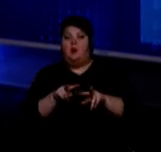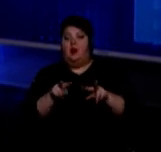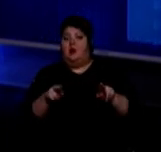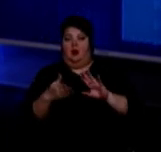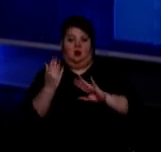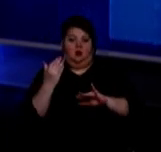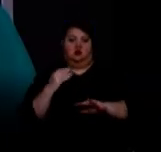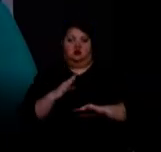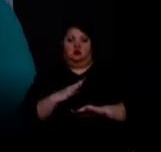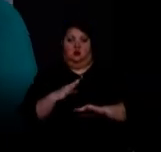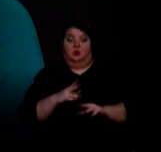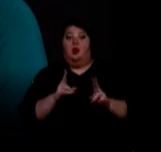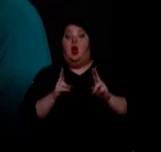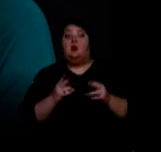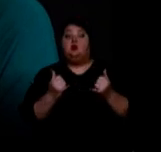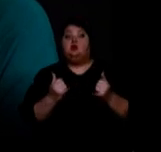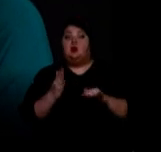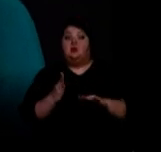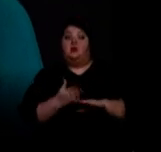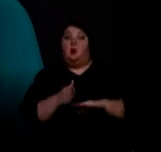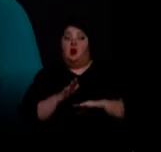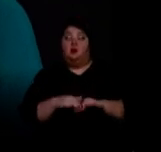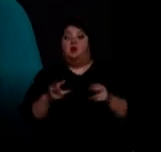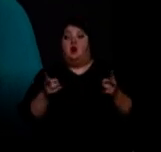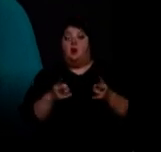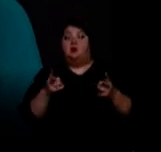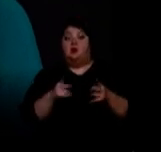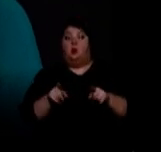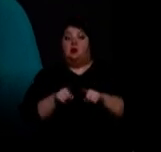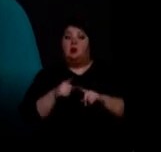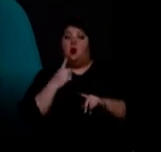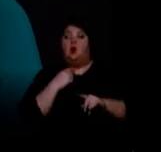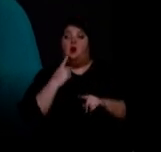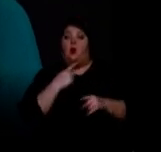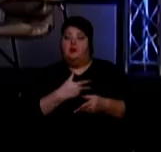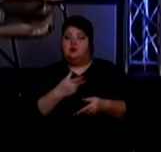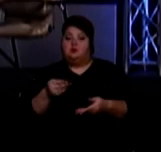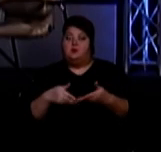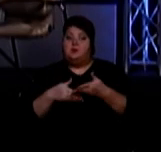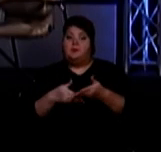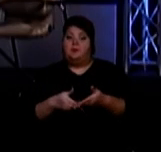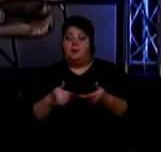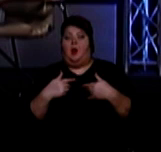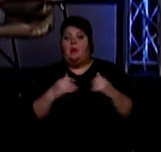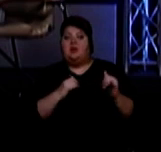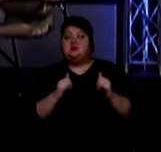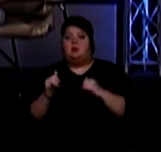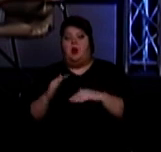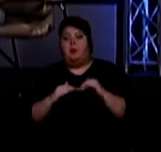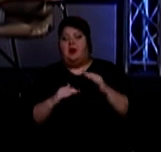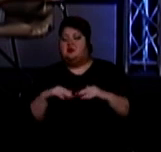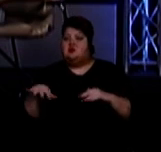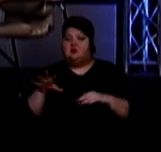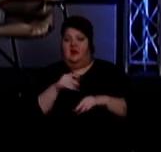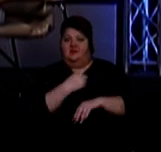раніше. Хто зараз у Полтаві потребує донорської крові? Ну, ми забезпечуємо практично всі